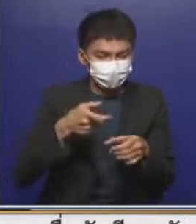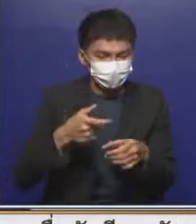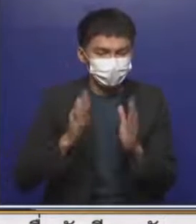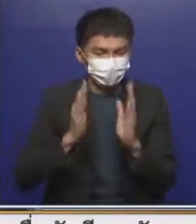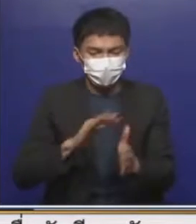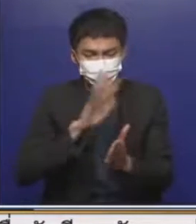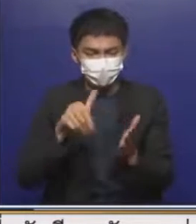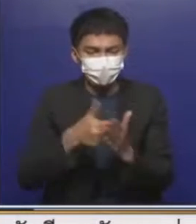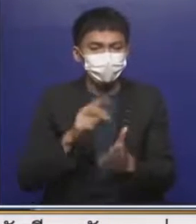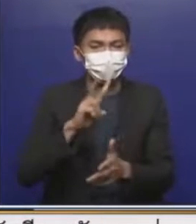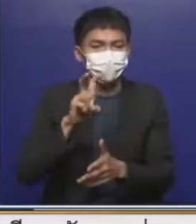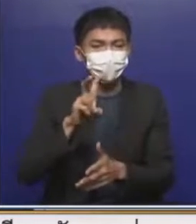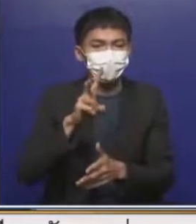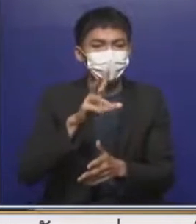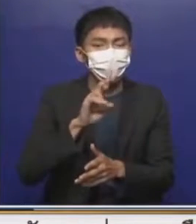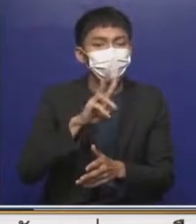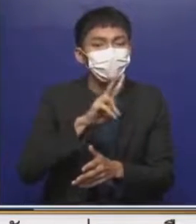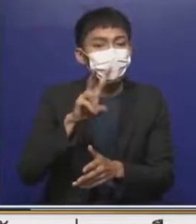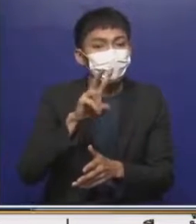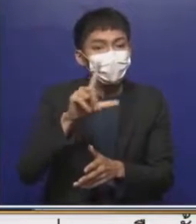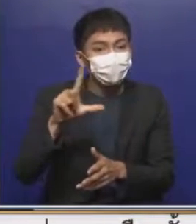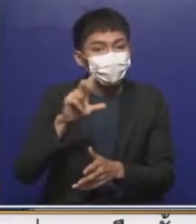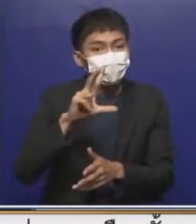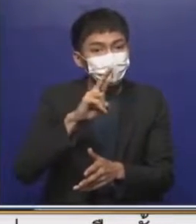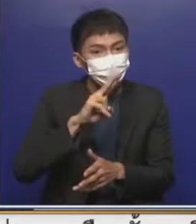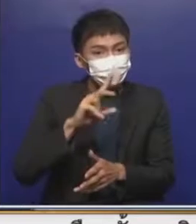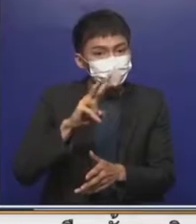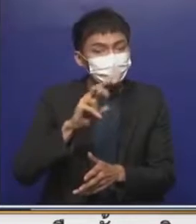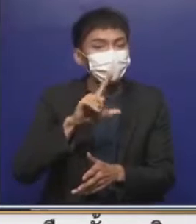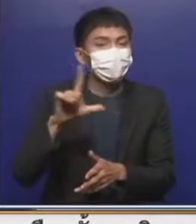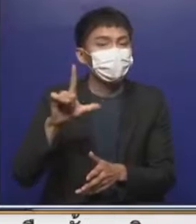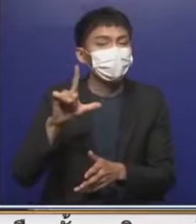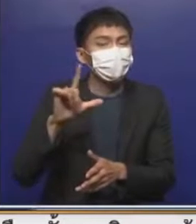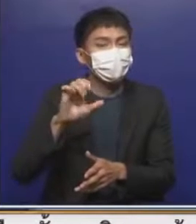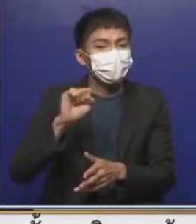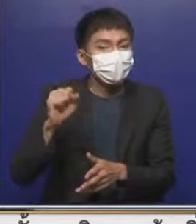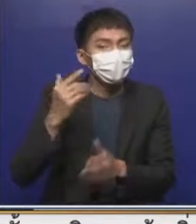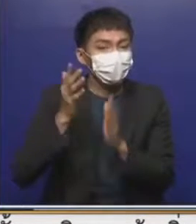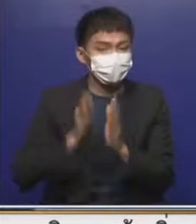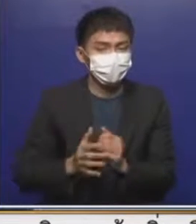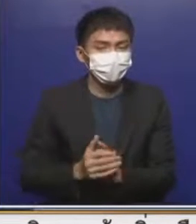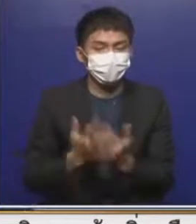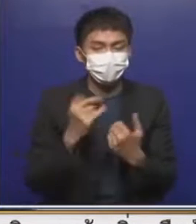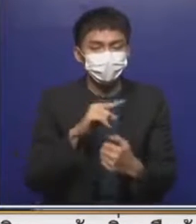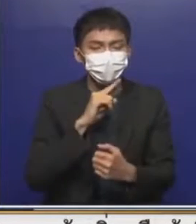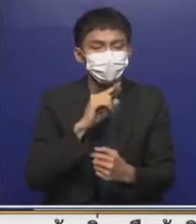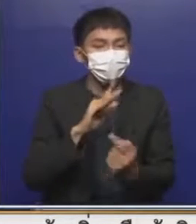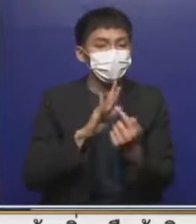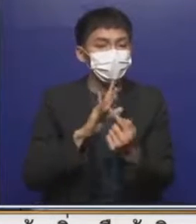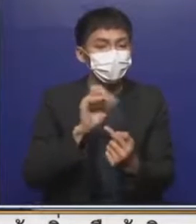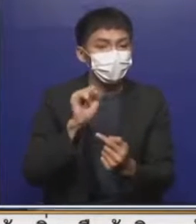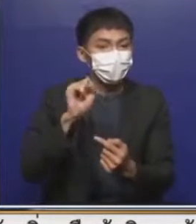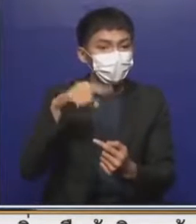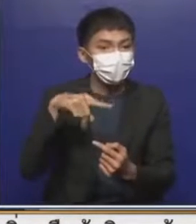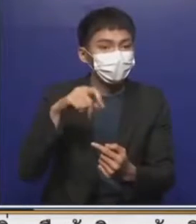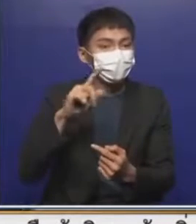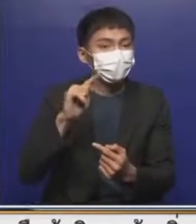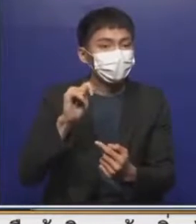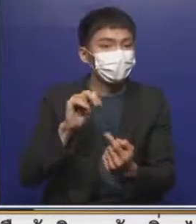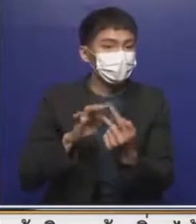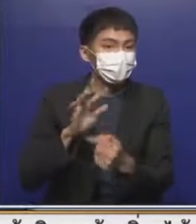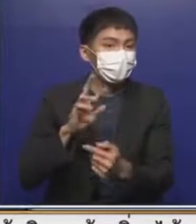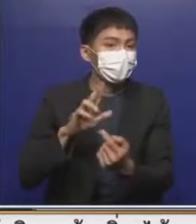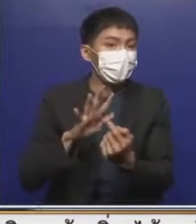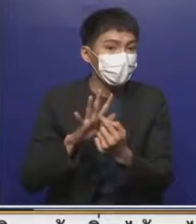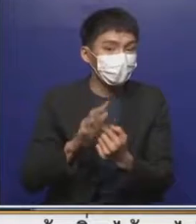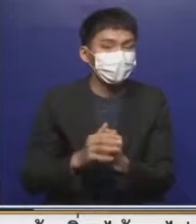ลคนซือ AstraZeneca ท่บทนี้ซือได้ 22 ล้านโดสฉีดใหกปชาชได้ 11 ลานคนเอาไปใช้